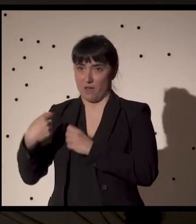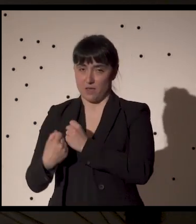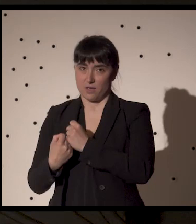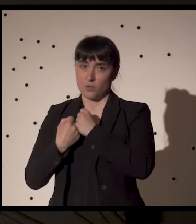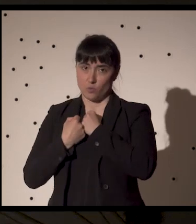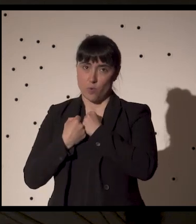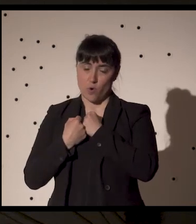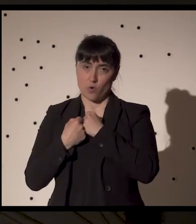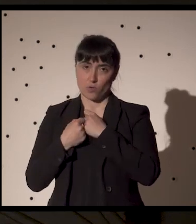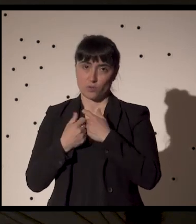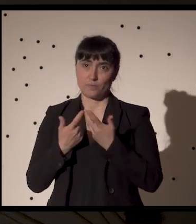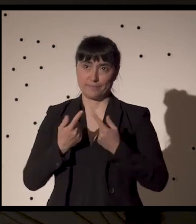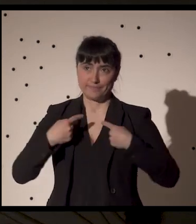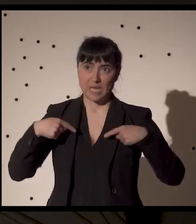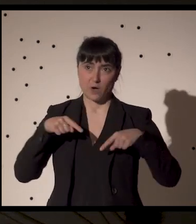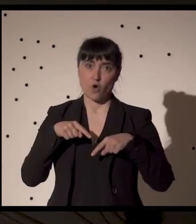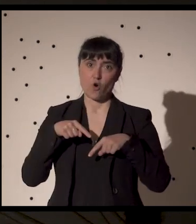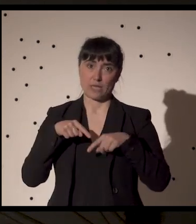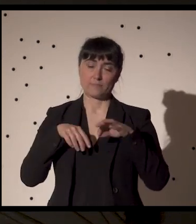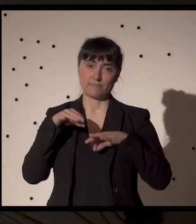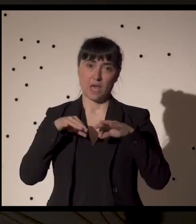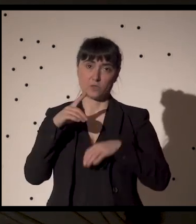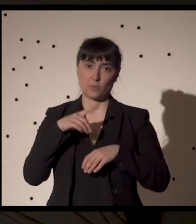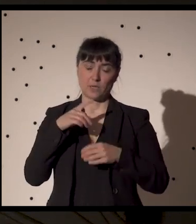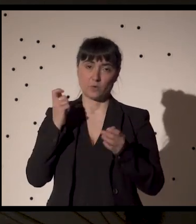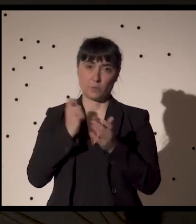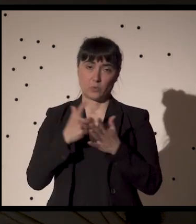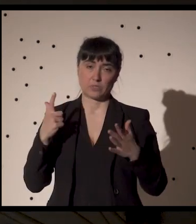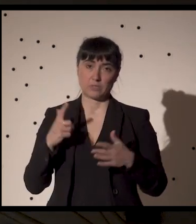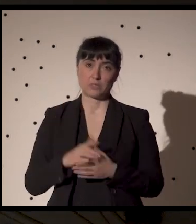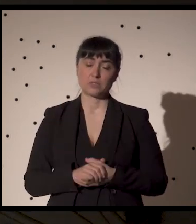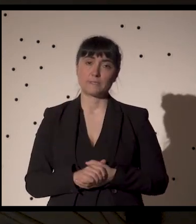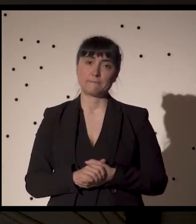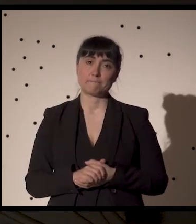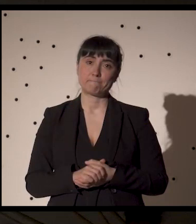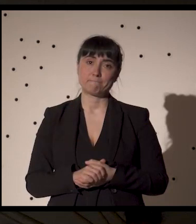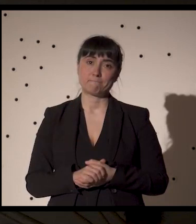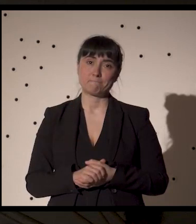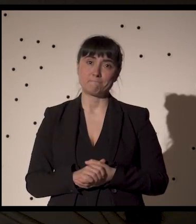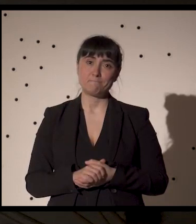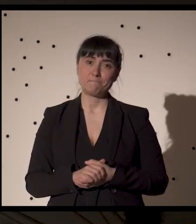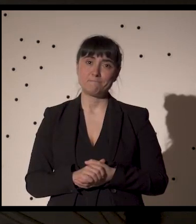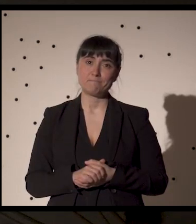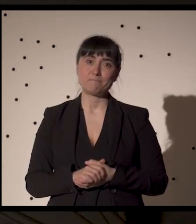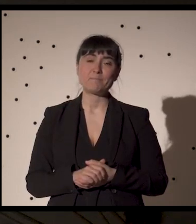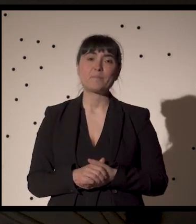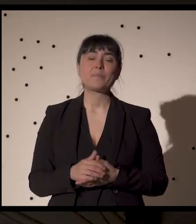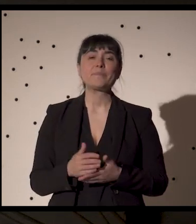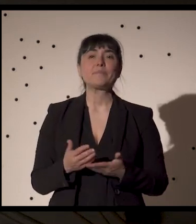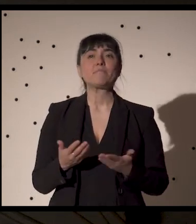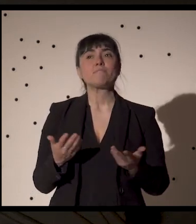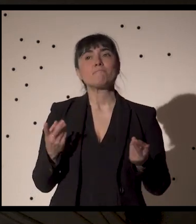nostro piccolo teatro Ci sono alcuni aspetti che poi mi vedono particolarmente